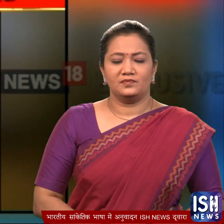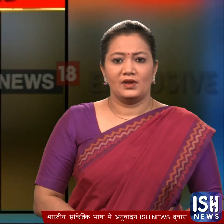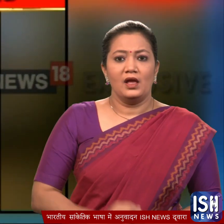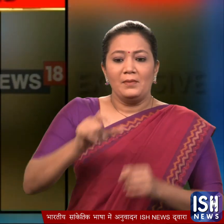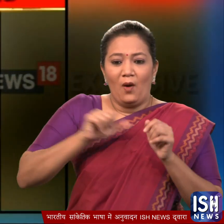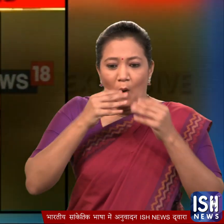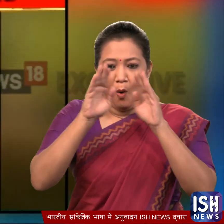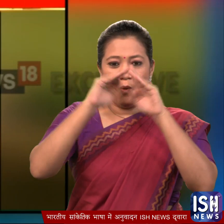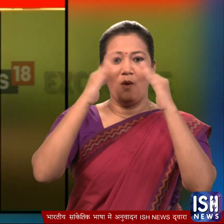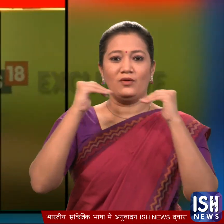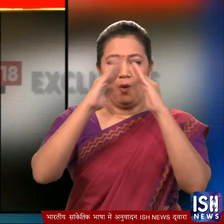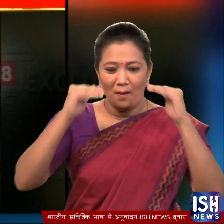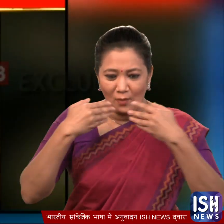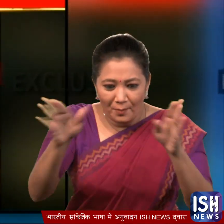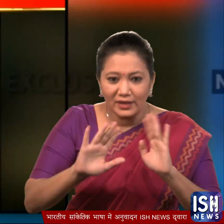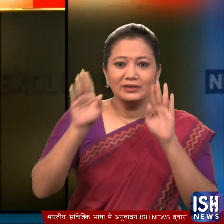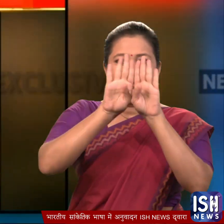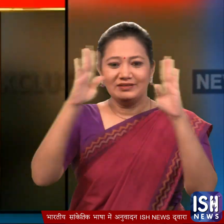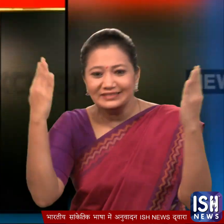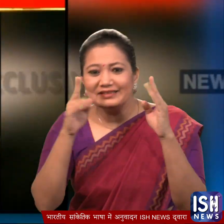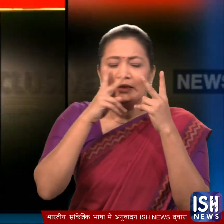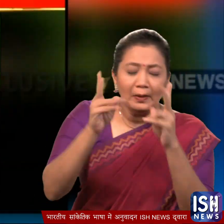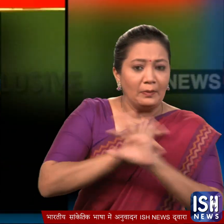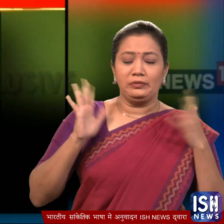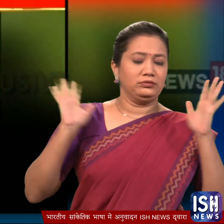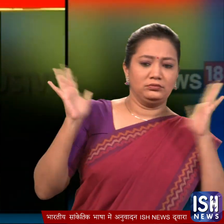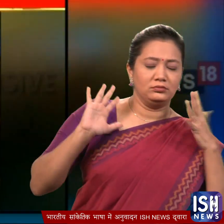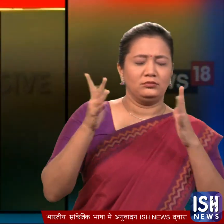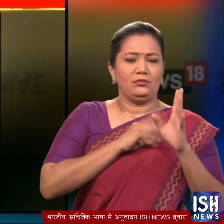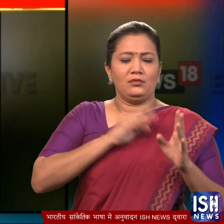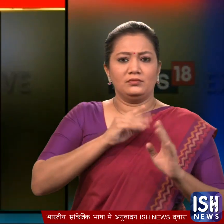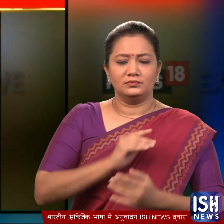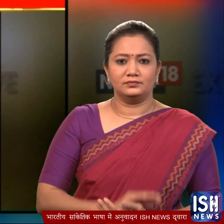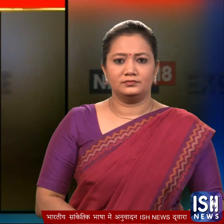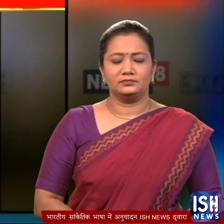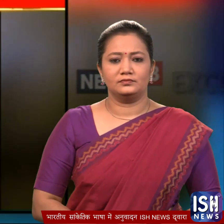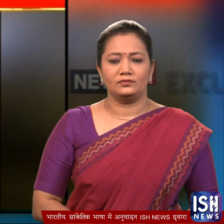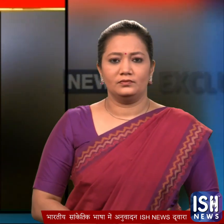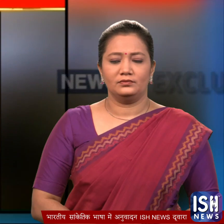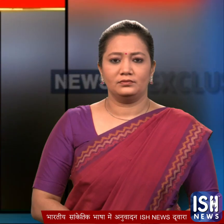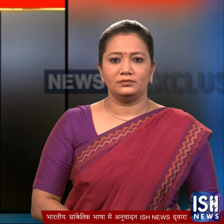न तो किसी ने दरवाजा खोला और न ही किसी ने अपनी खिड़की से झांकने की हिम्मत की।